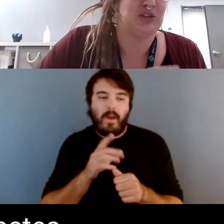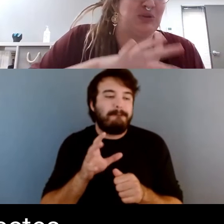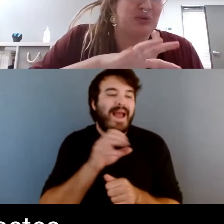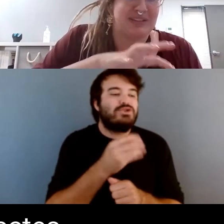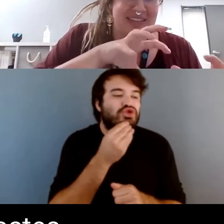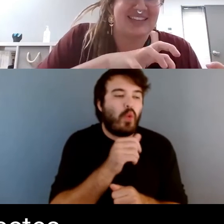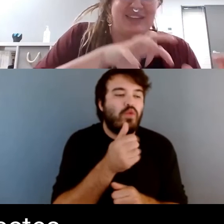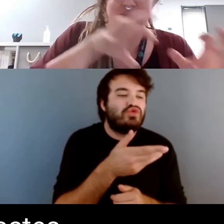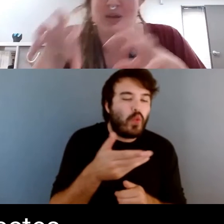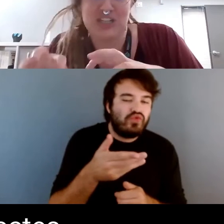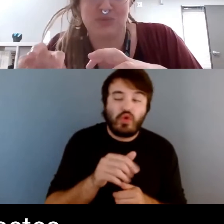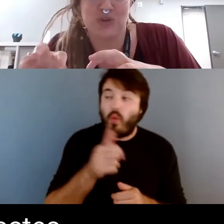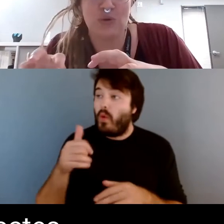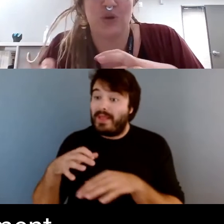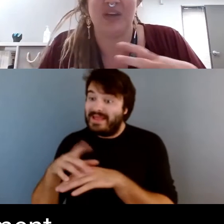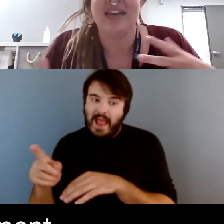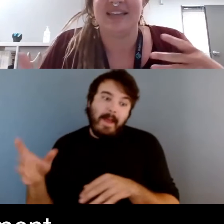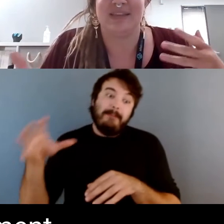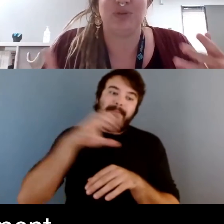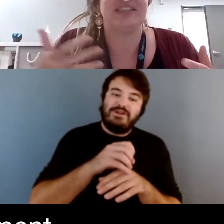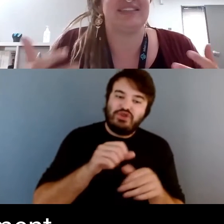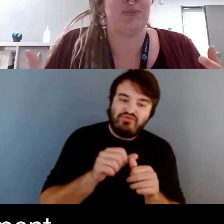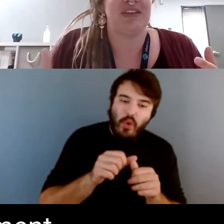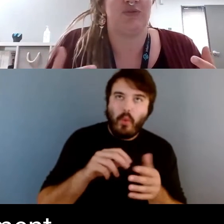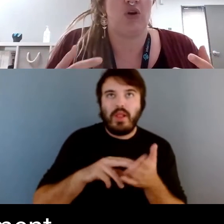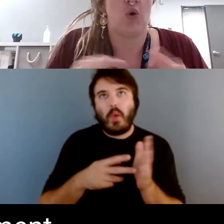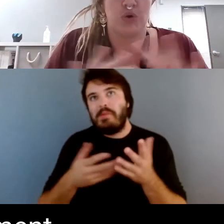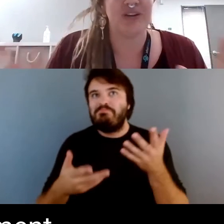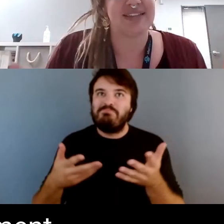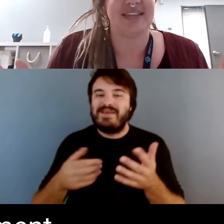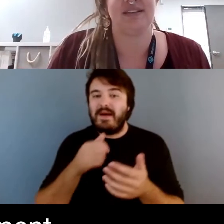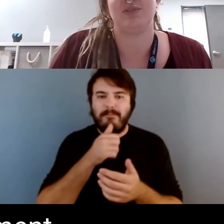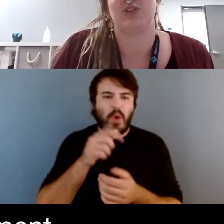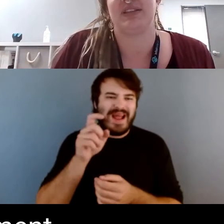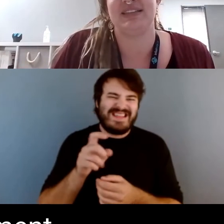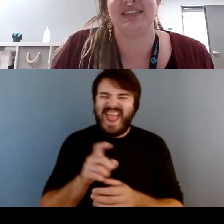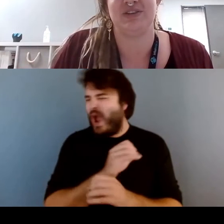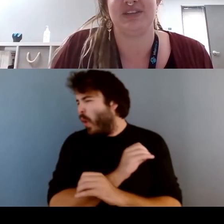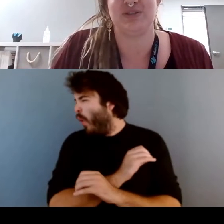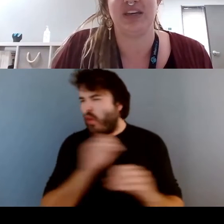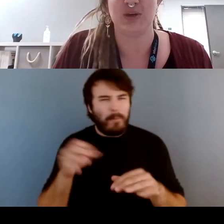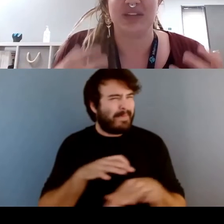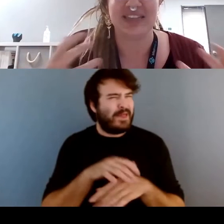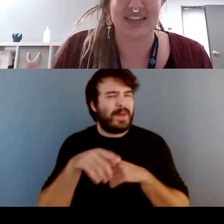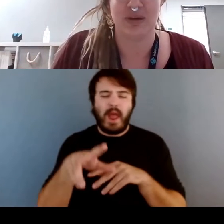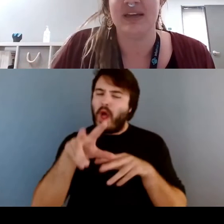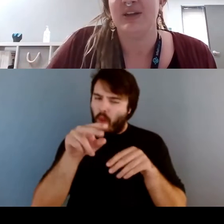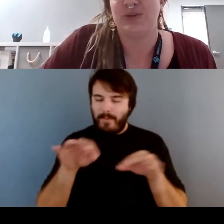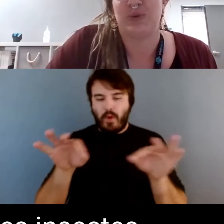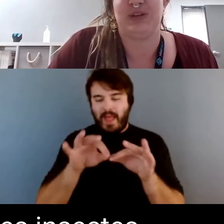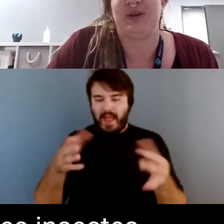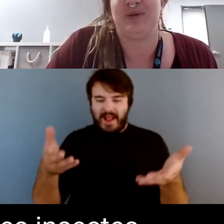et ensuite, il y a d'autres insectes qui vont manger les pucerons. Donc, ce n'est pas nécessairement d'avoir aucun insecte dans son jardin, c'est de s'assurer qu'il y a un